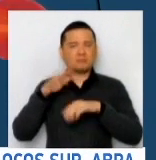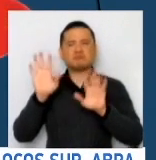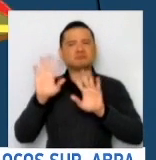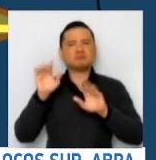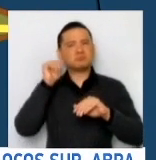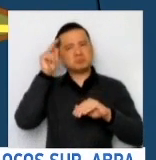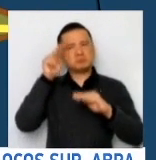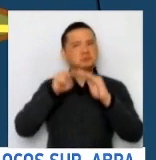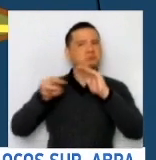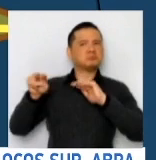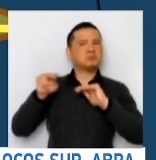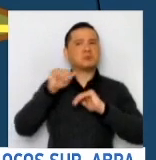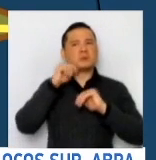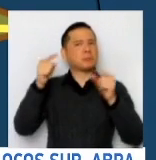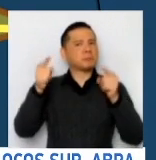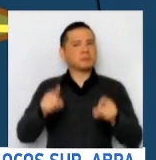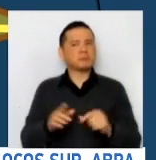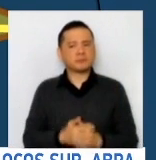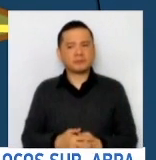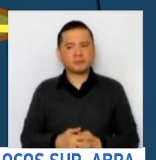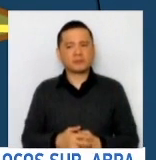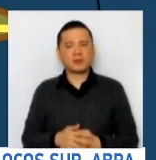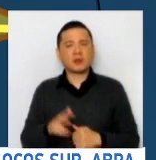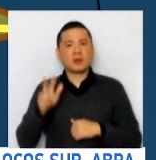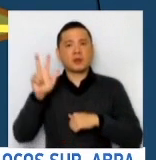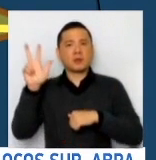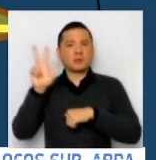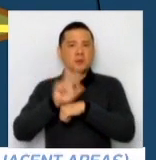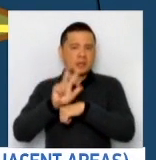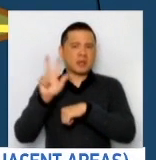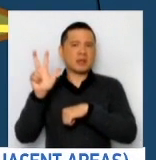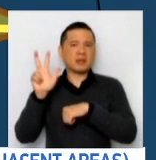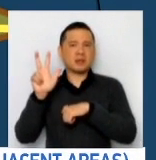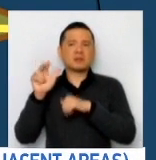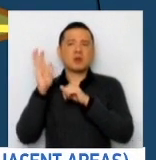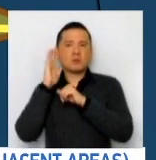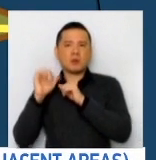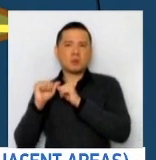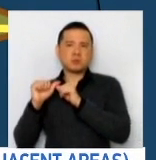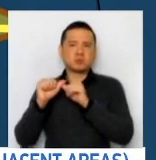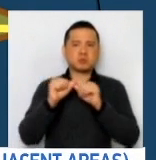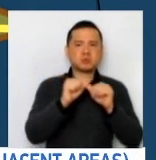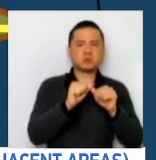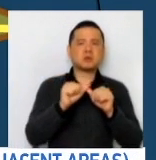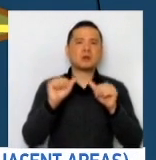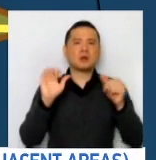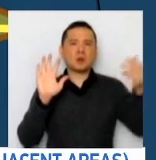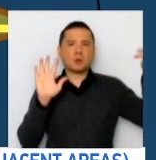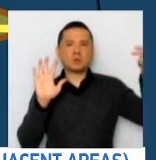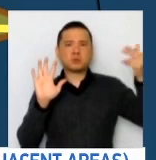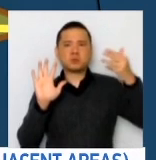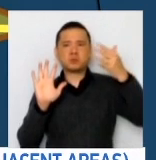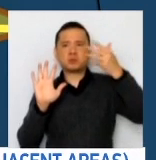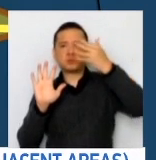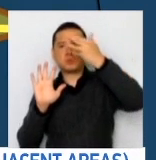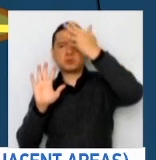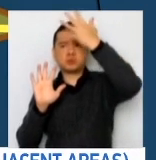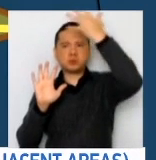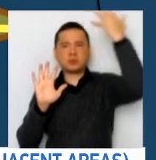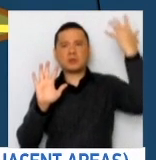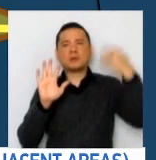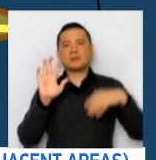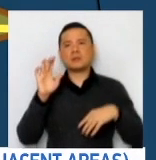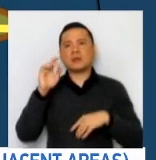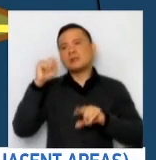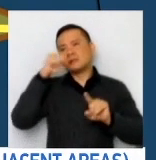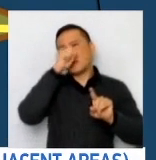Na 2 hanggang 3 araw inaasahan natin na kikilos ito patungo dito nga sa may bandang eastern section ng Taiwan. Bagamat hindi natin